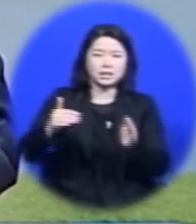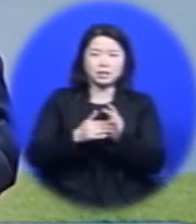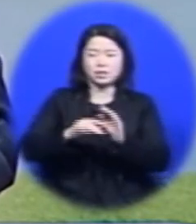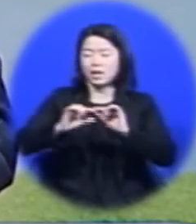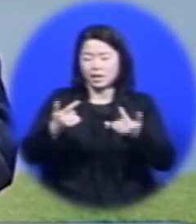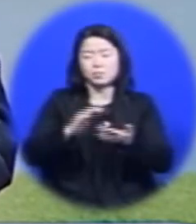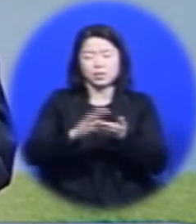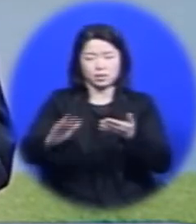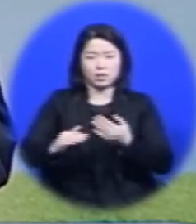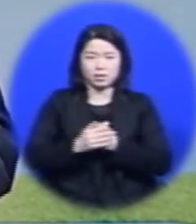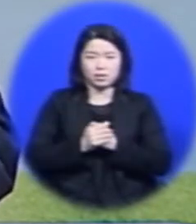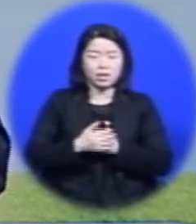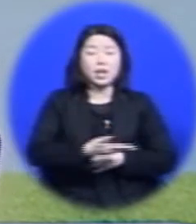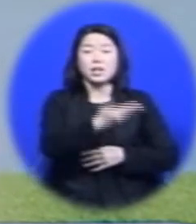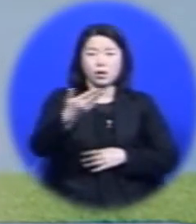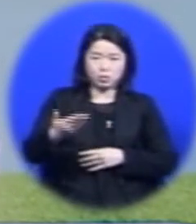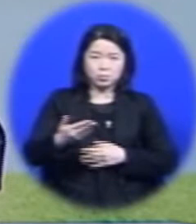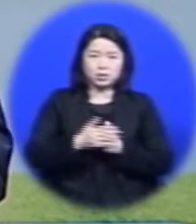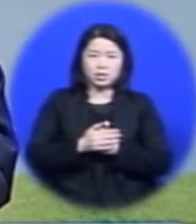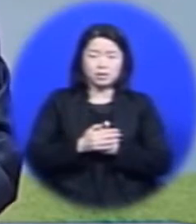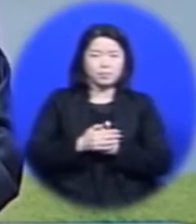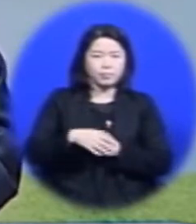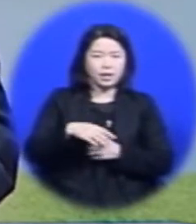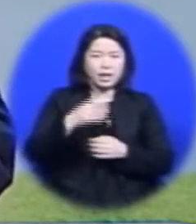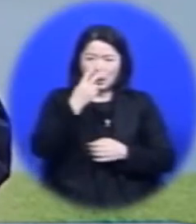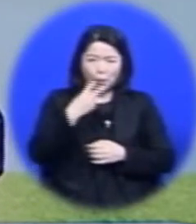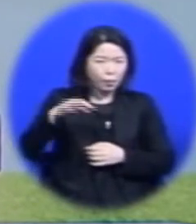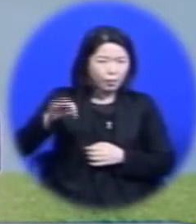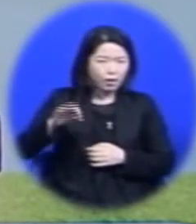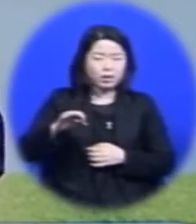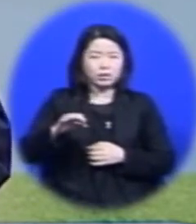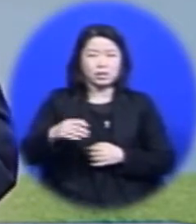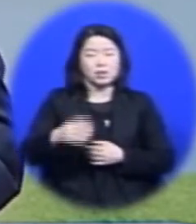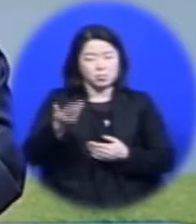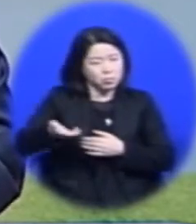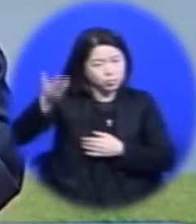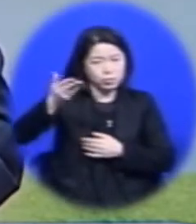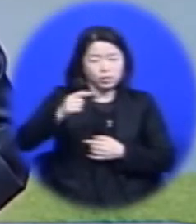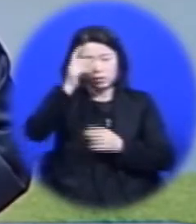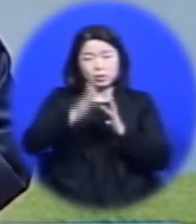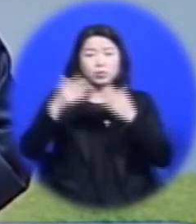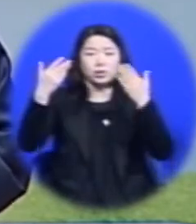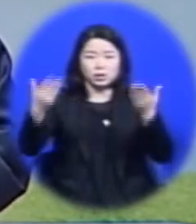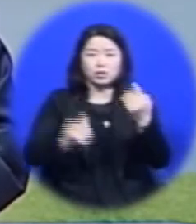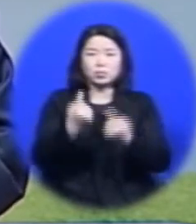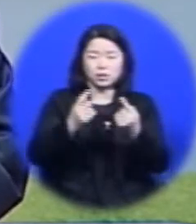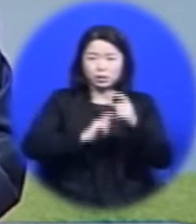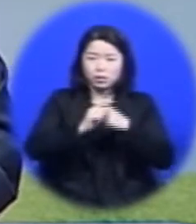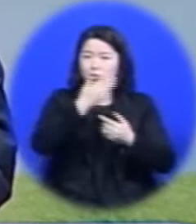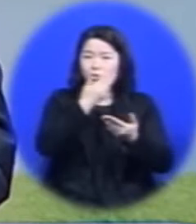것 여러분이 유치한 기도를 들어 있느냐 수준 높은 기도를 들어 있느냐 하는 것보다 더 중요한 것은